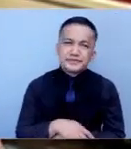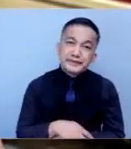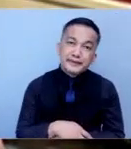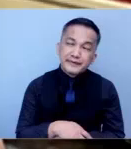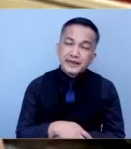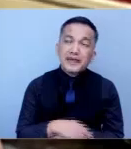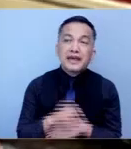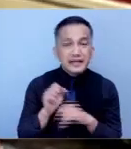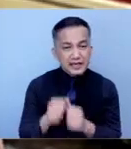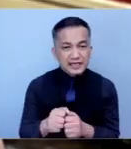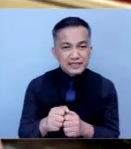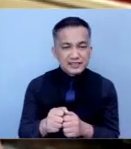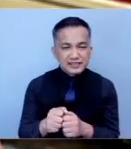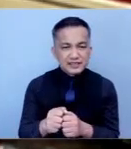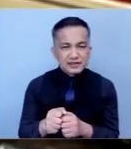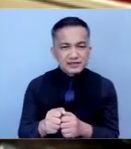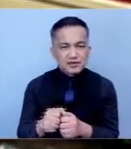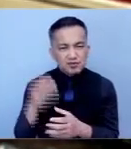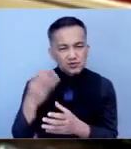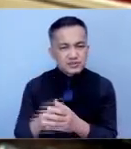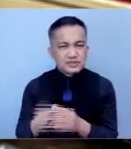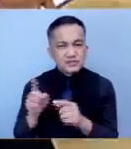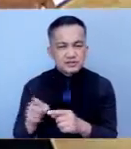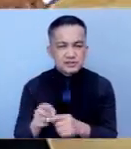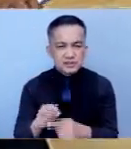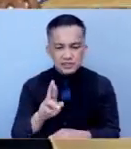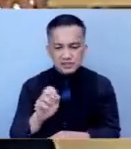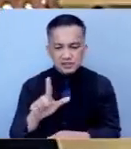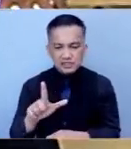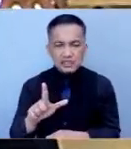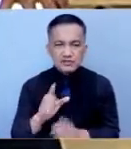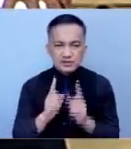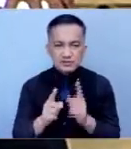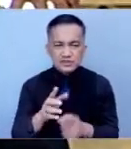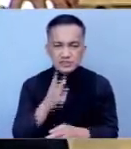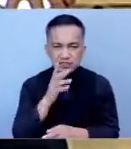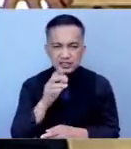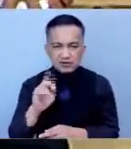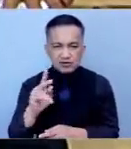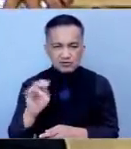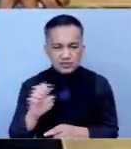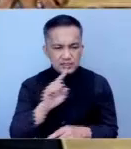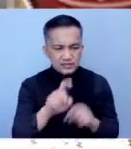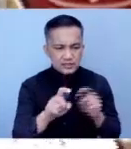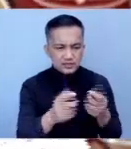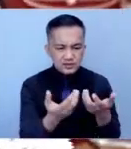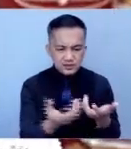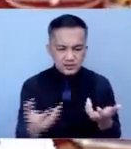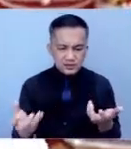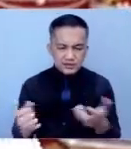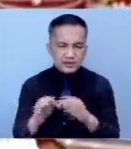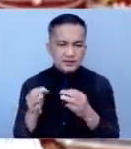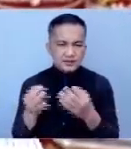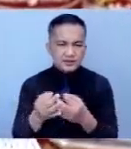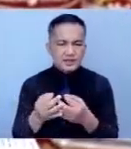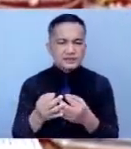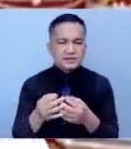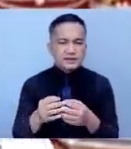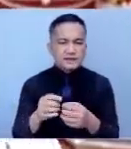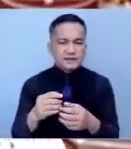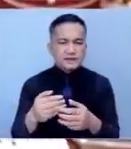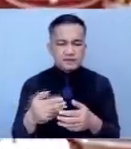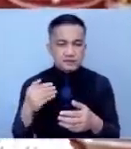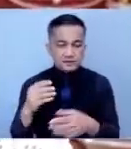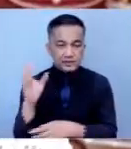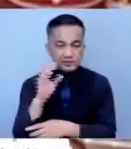kung kaya naming ubusin, yun na yun. Napa-real talk si Nanay Connie Sinon nang matanong sa ihahanda ng pamilya nila sa Noche Buena. Sa